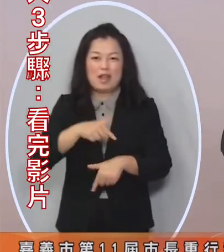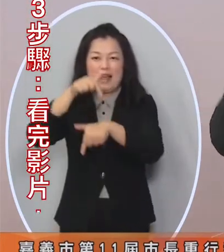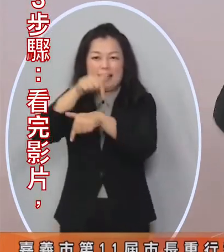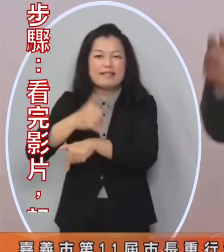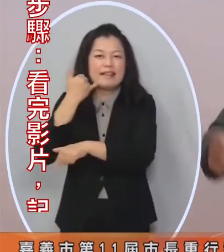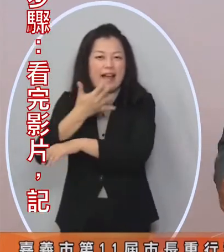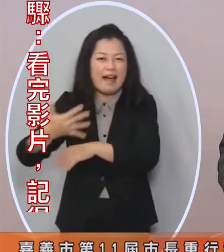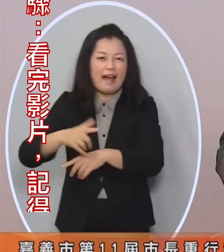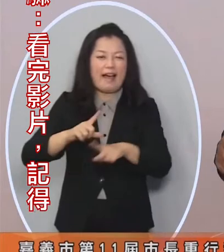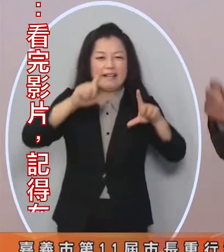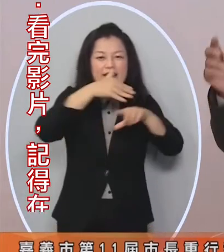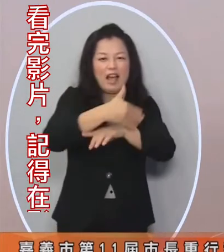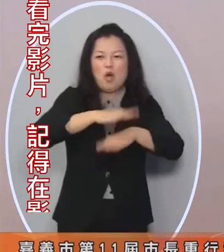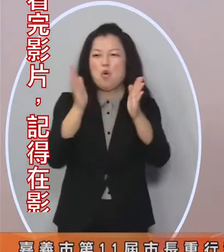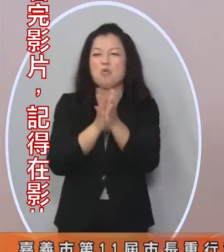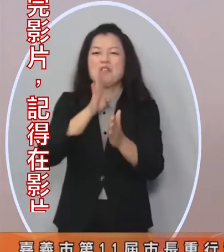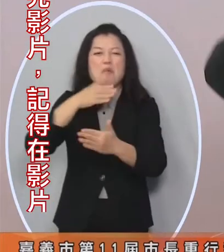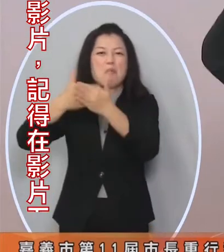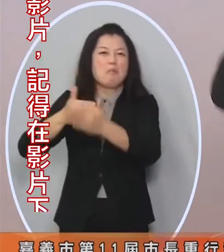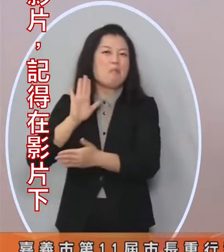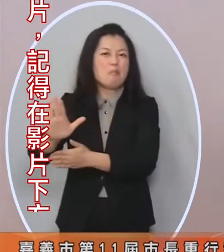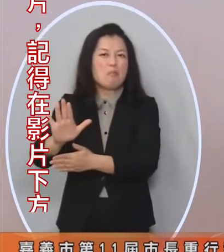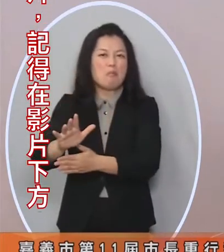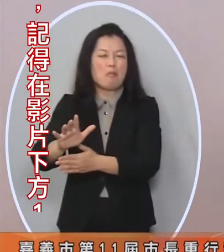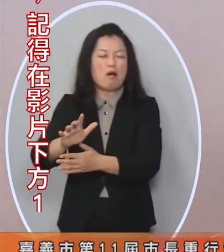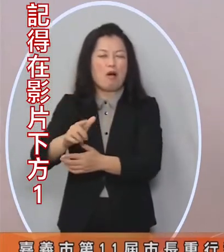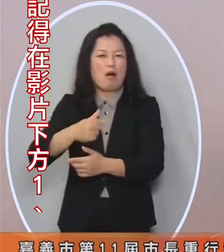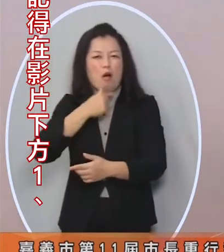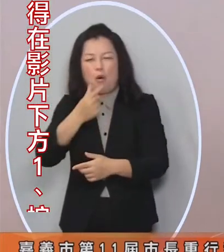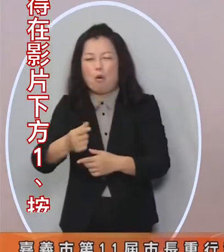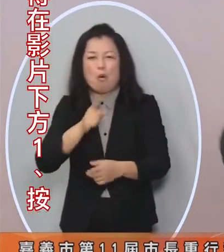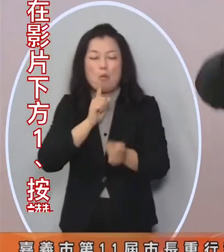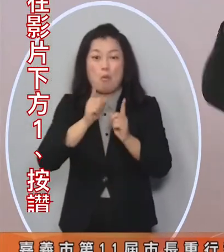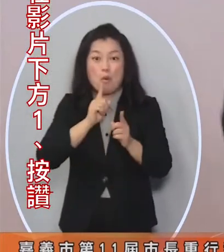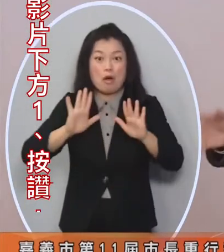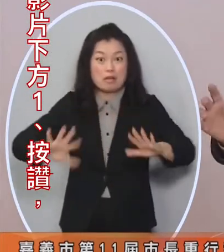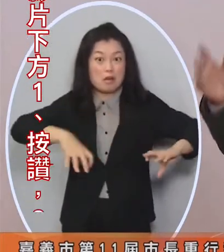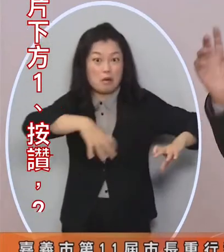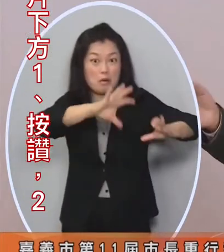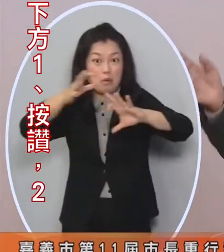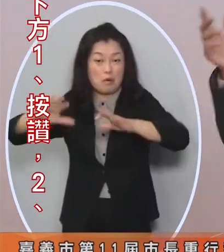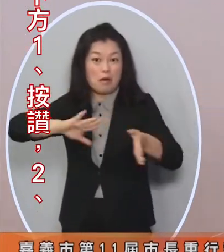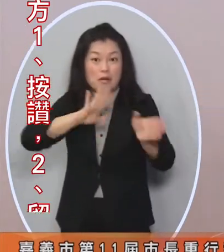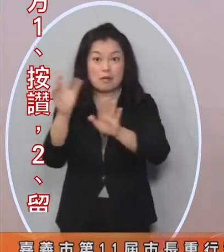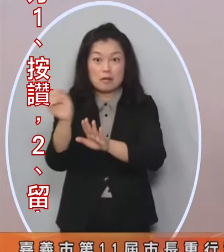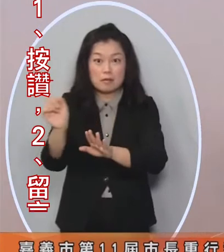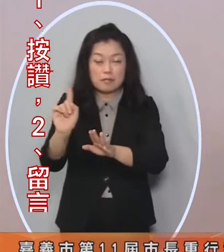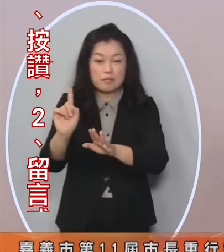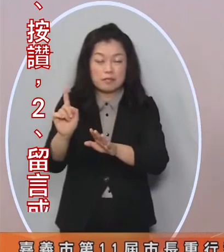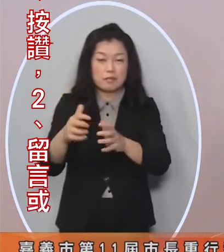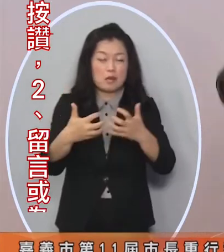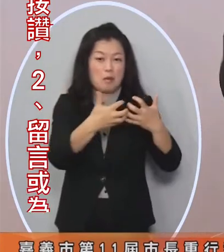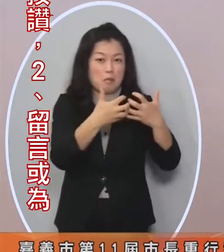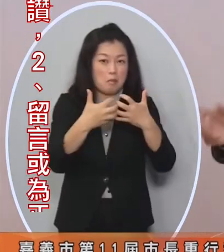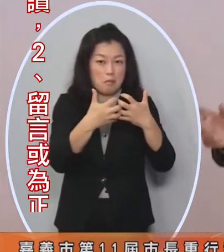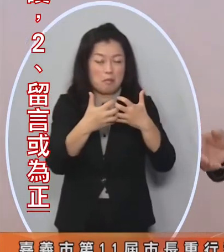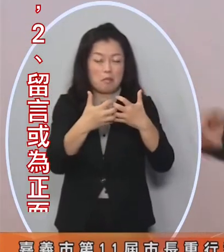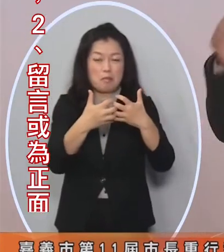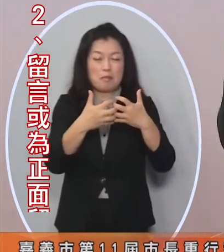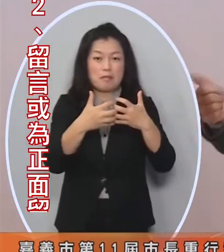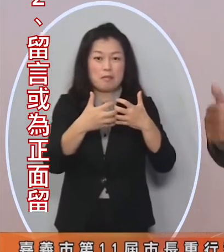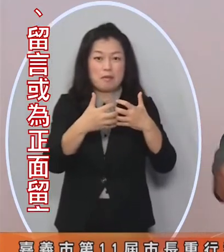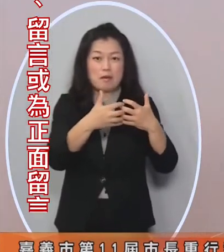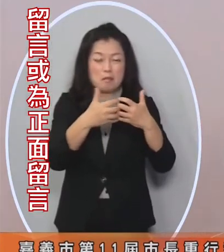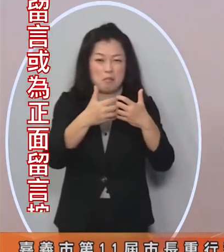大海台湾拢中意。即马在世界局势是美中美关系，美